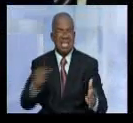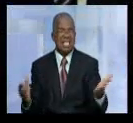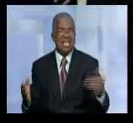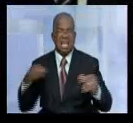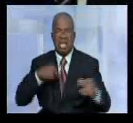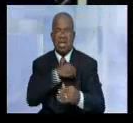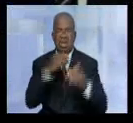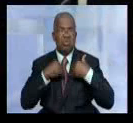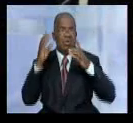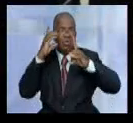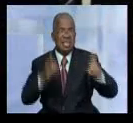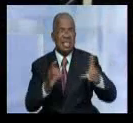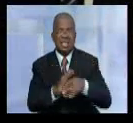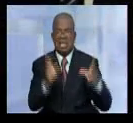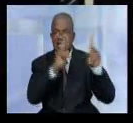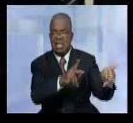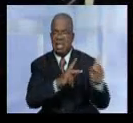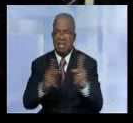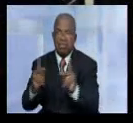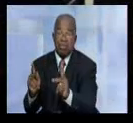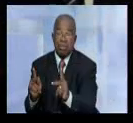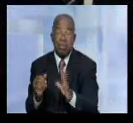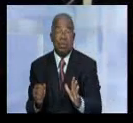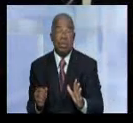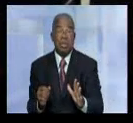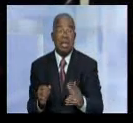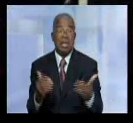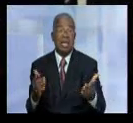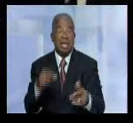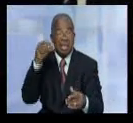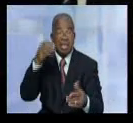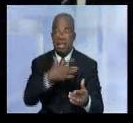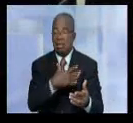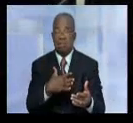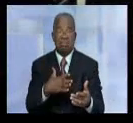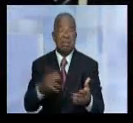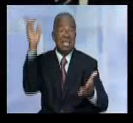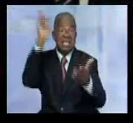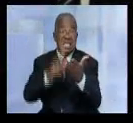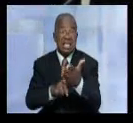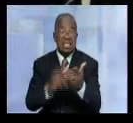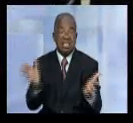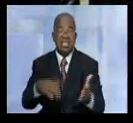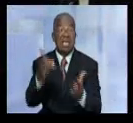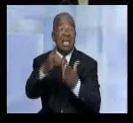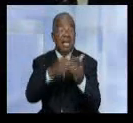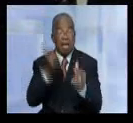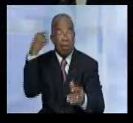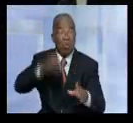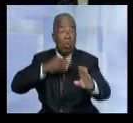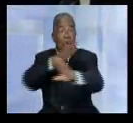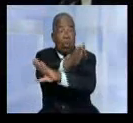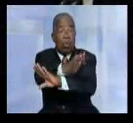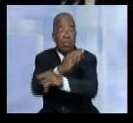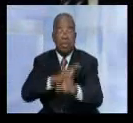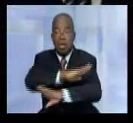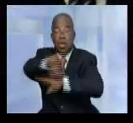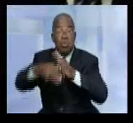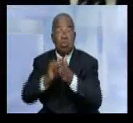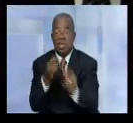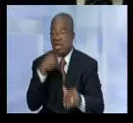décider de proposer la prise donc, d'un décret pour en tout cas obliger tous les